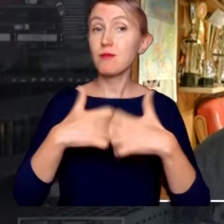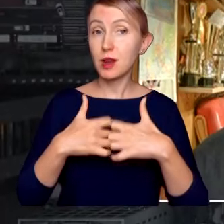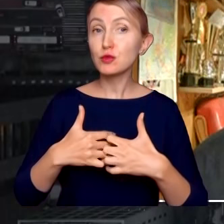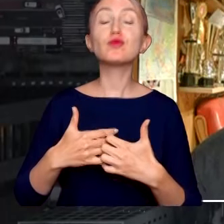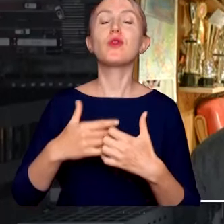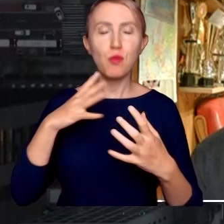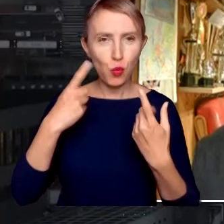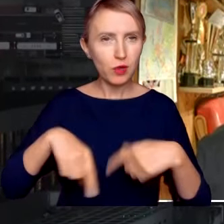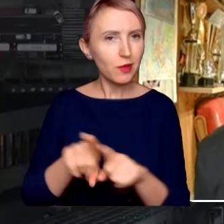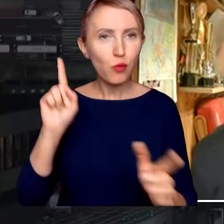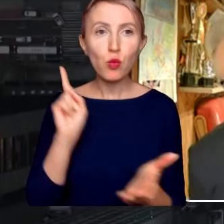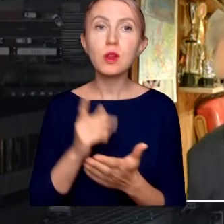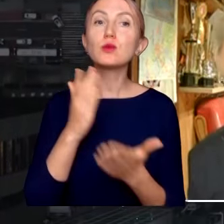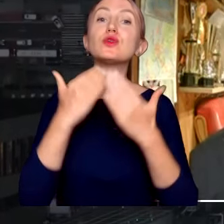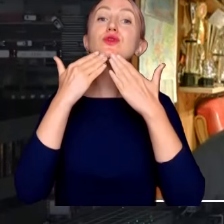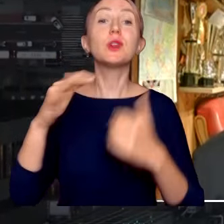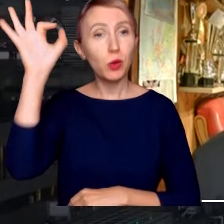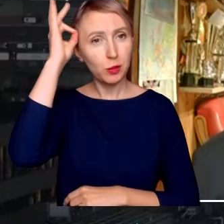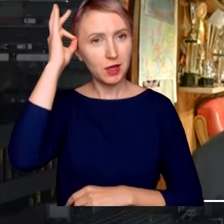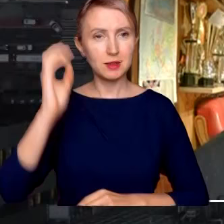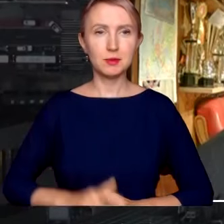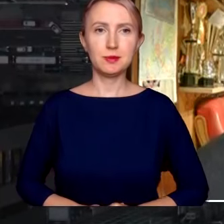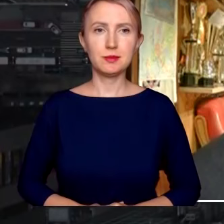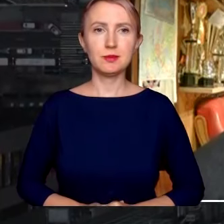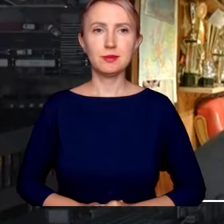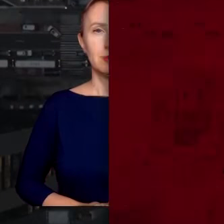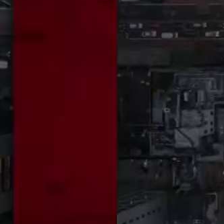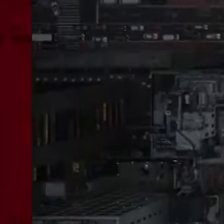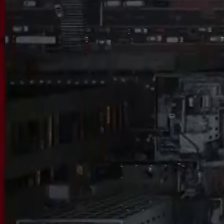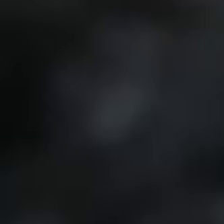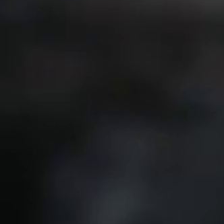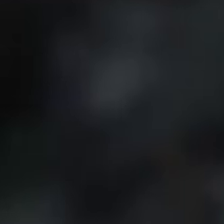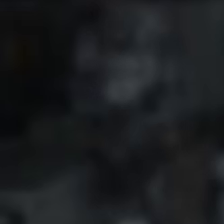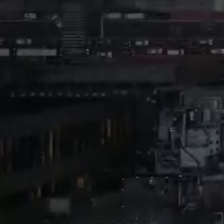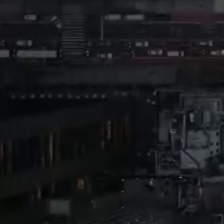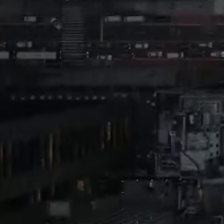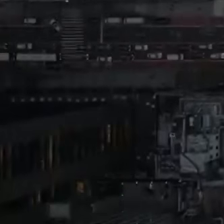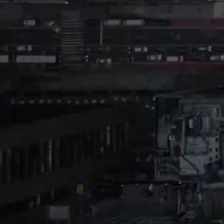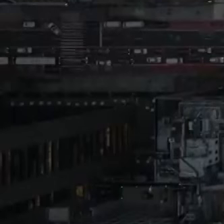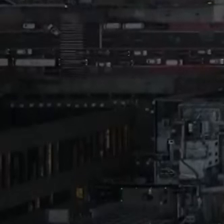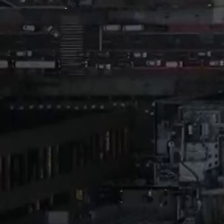zrealizowana. Dziękuję, dobranoc, do zobaczenia. Do widzenia.